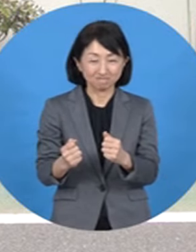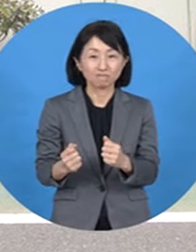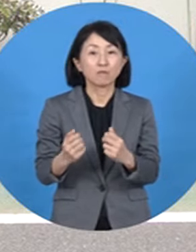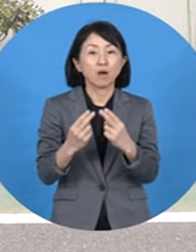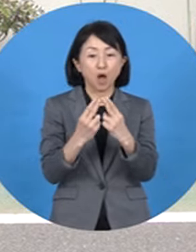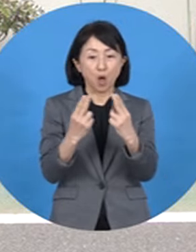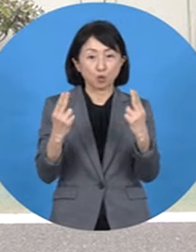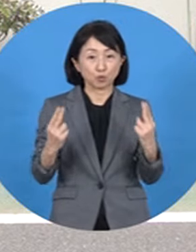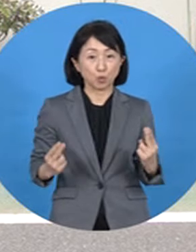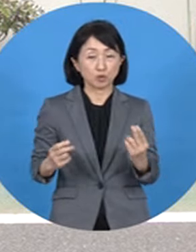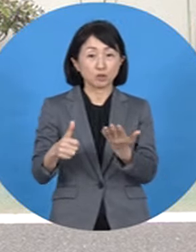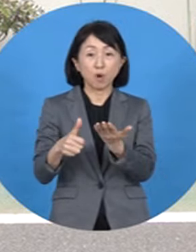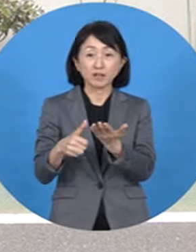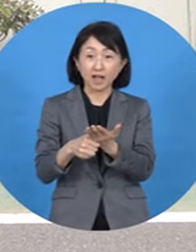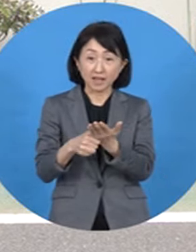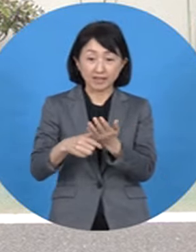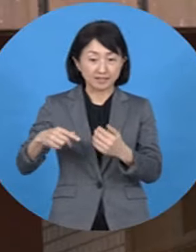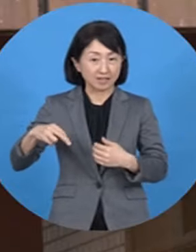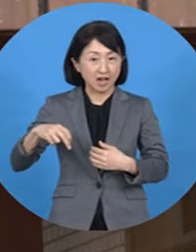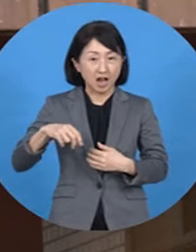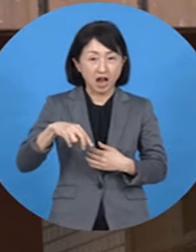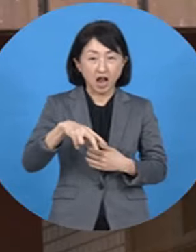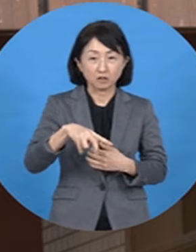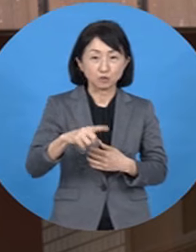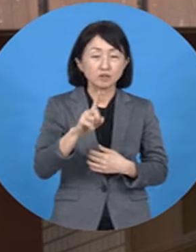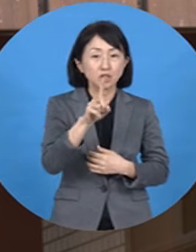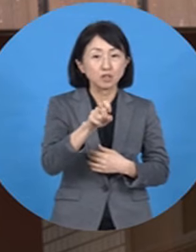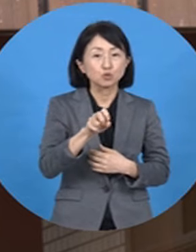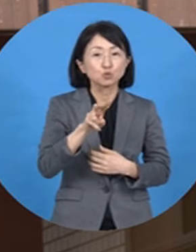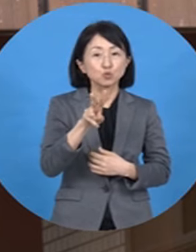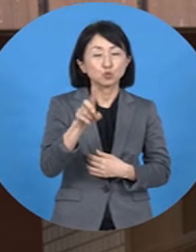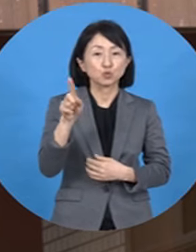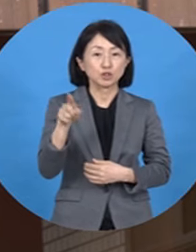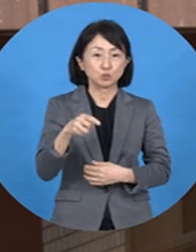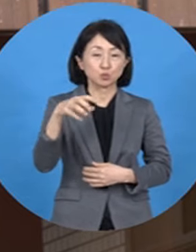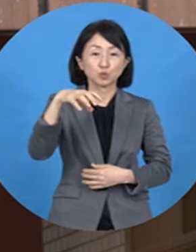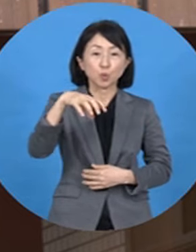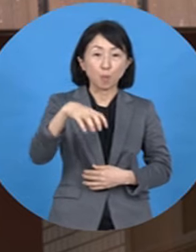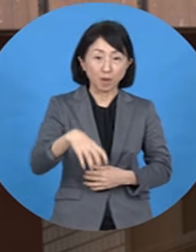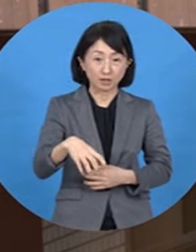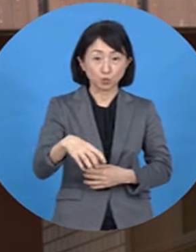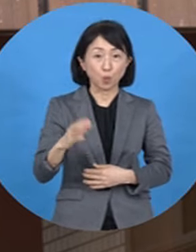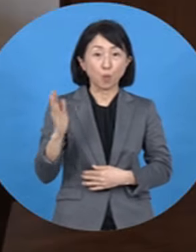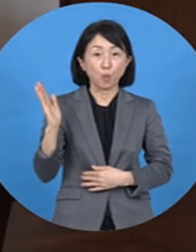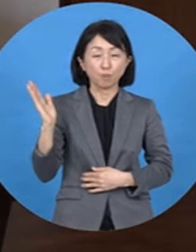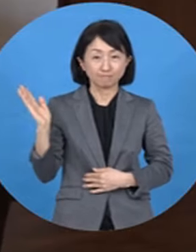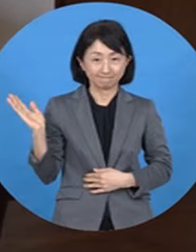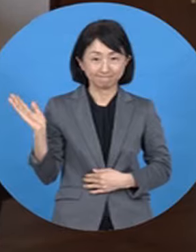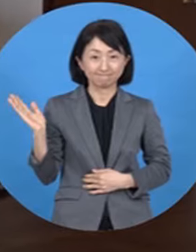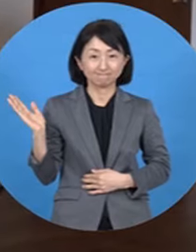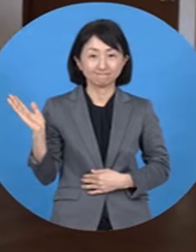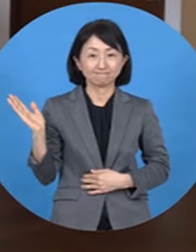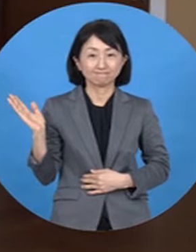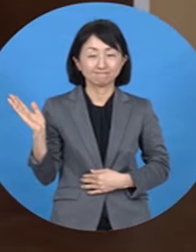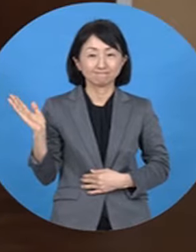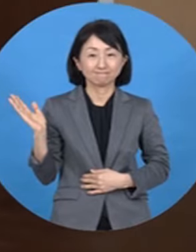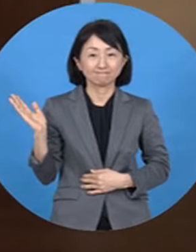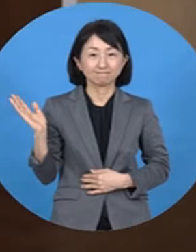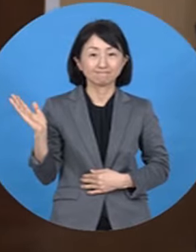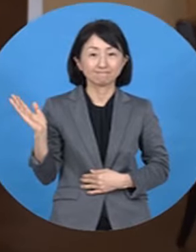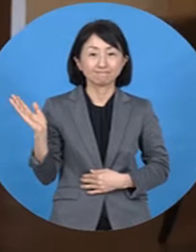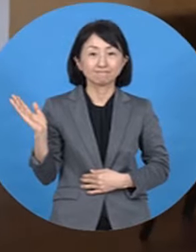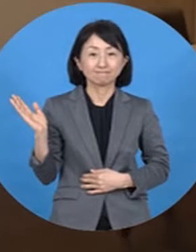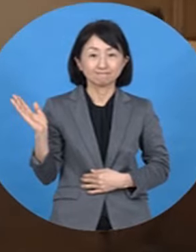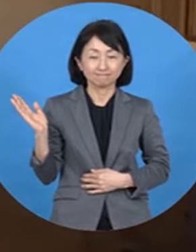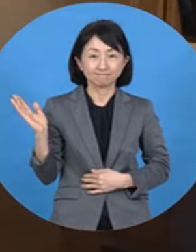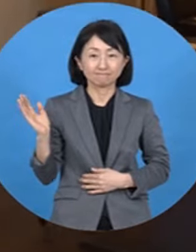時和台駅から徒歩12分のところにあるカフェ野の花みやび。静かな住宅街にあるこ